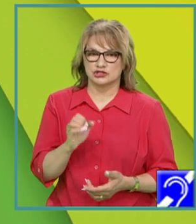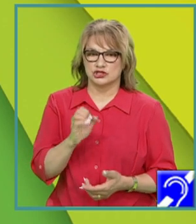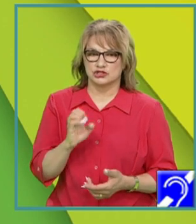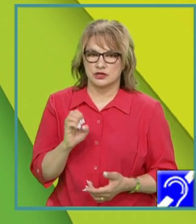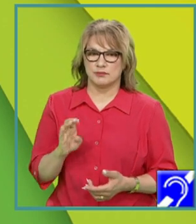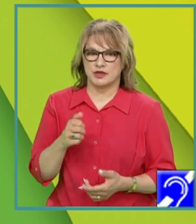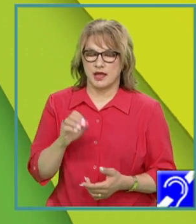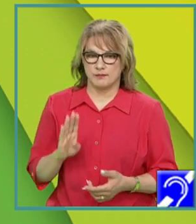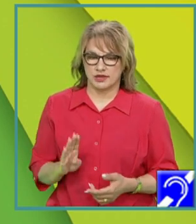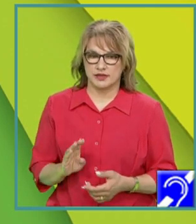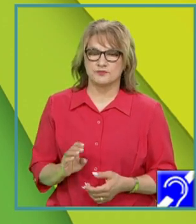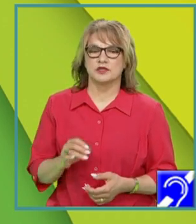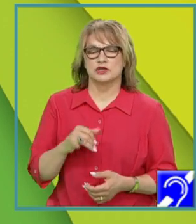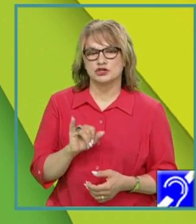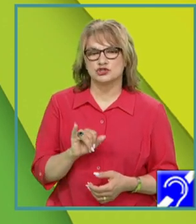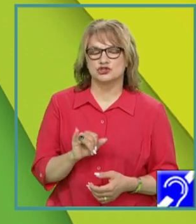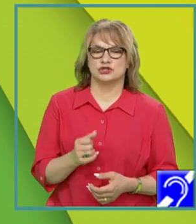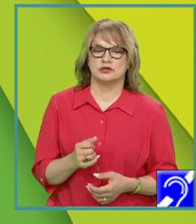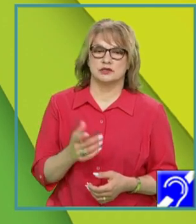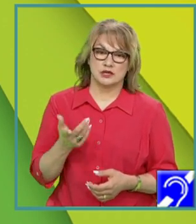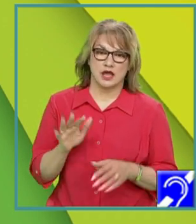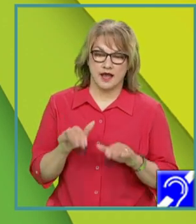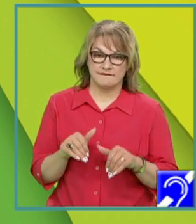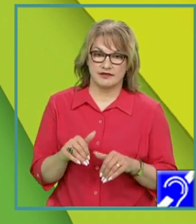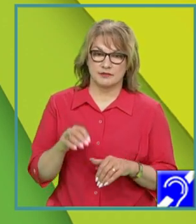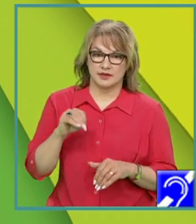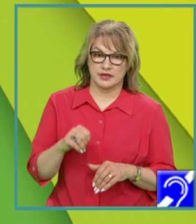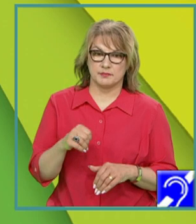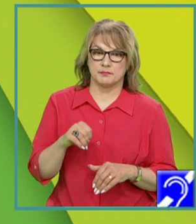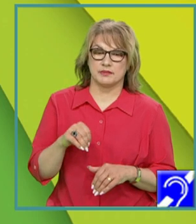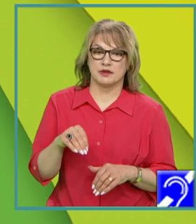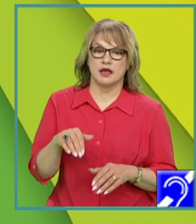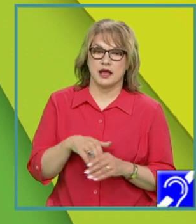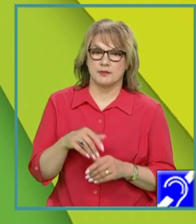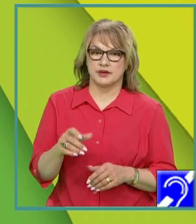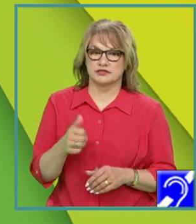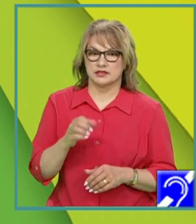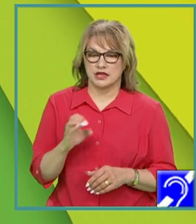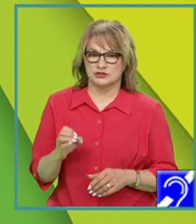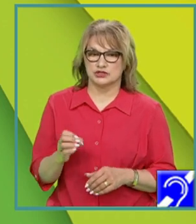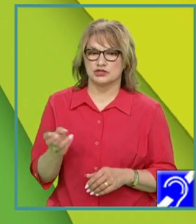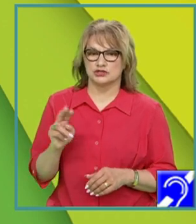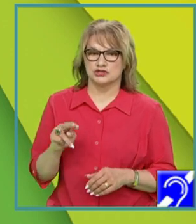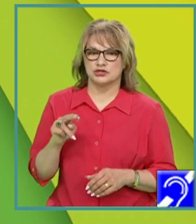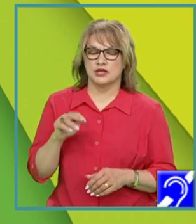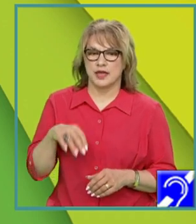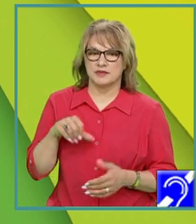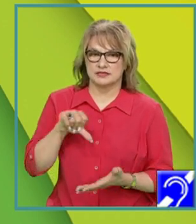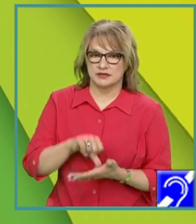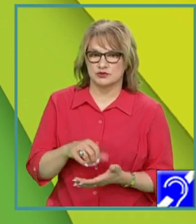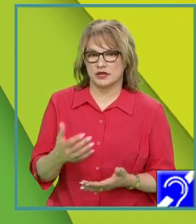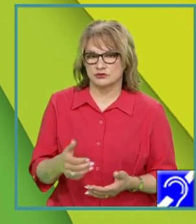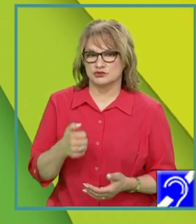ab și cum avem m aparține lui AC și M mijlocul atunci a